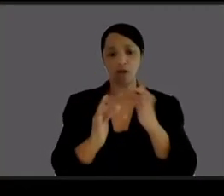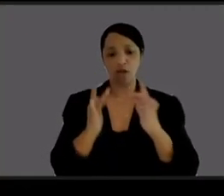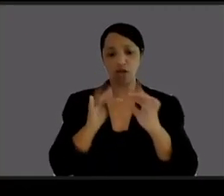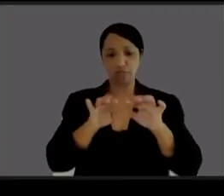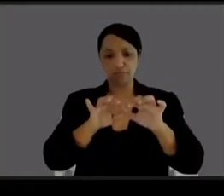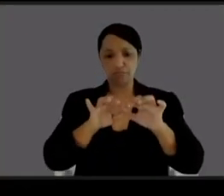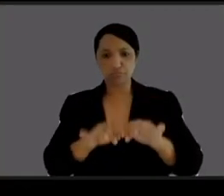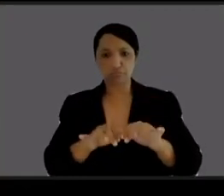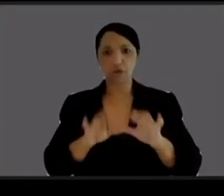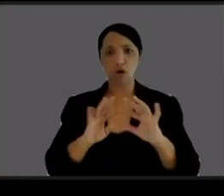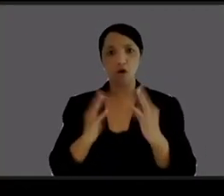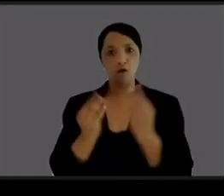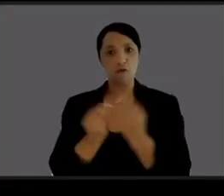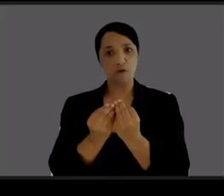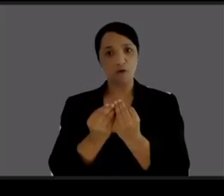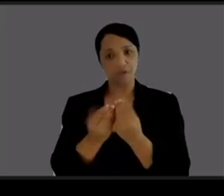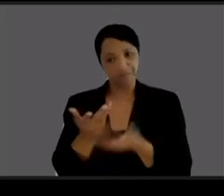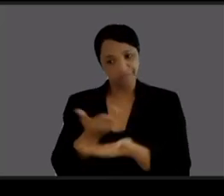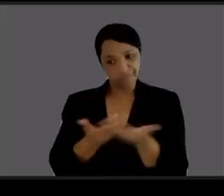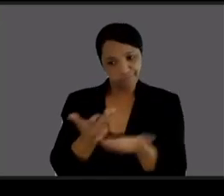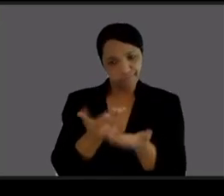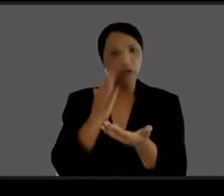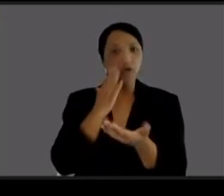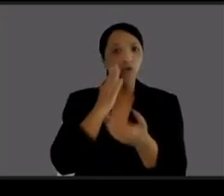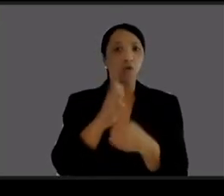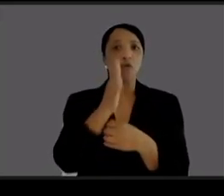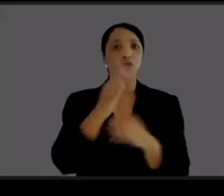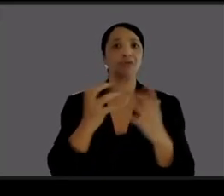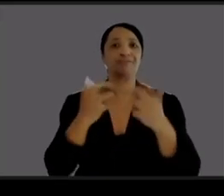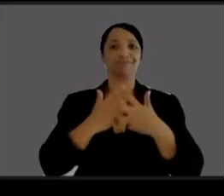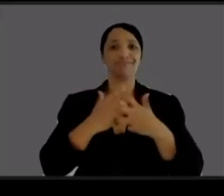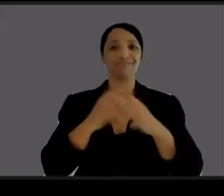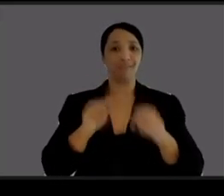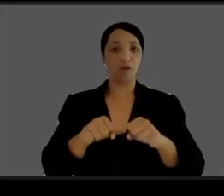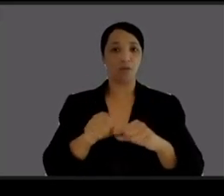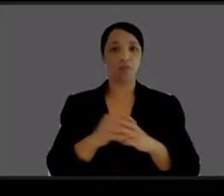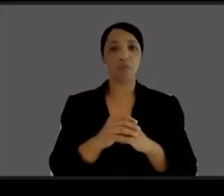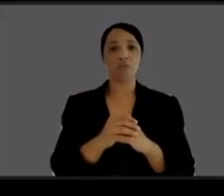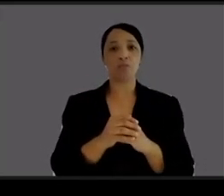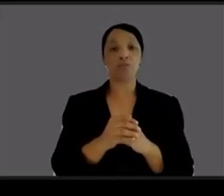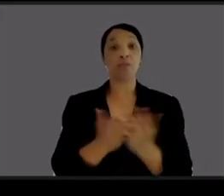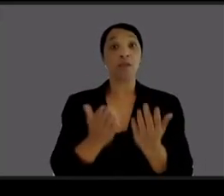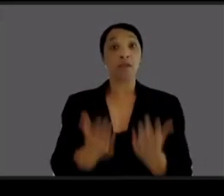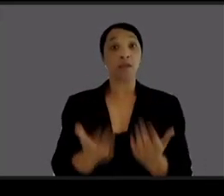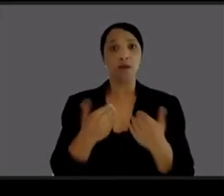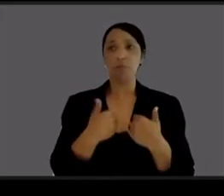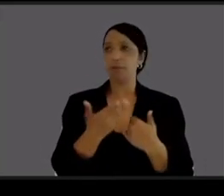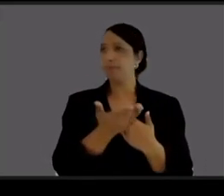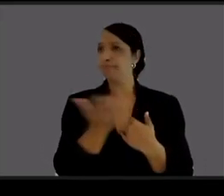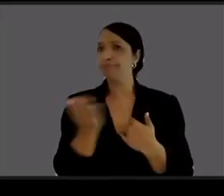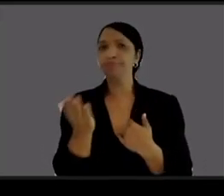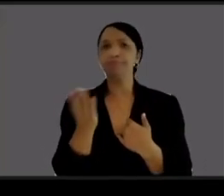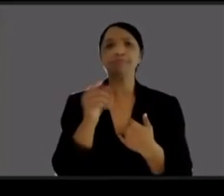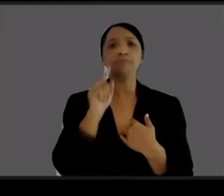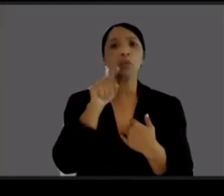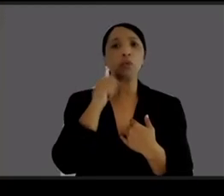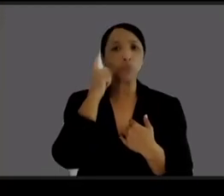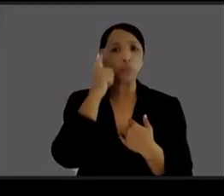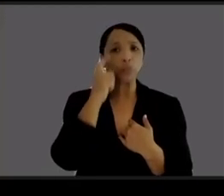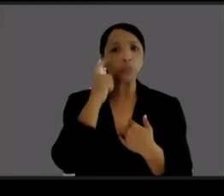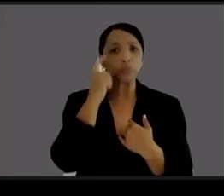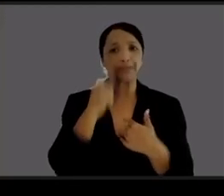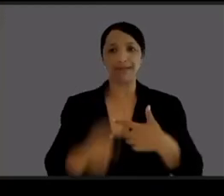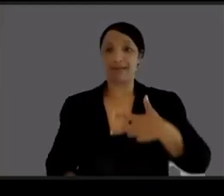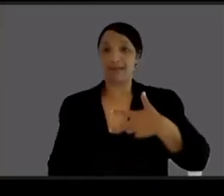تعود على جميع تاثيرات المنتدى و مساهمته في المستقبل ونحن ناخذ هذا في الاعتبار فان ندعوكم